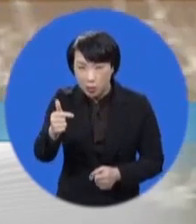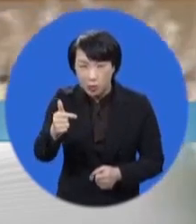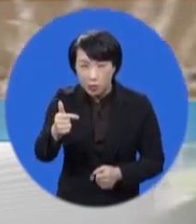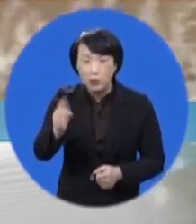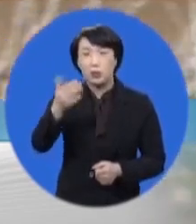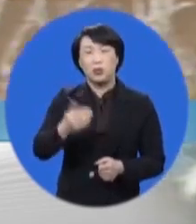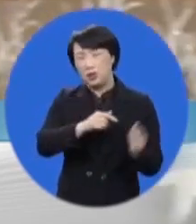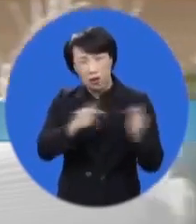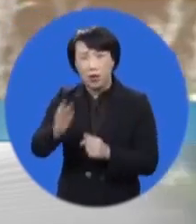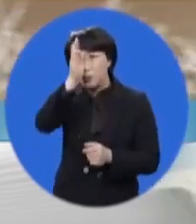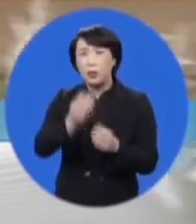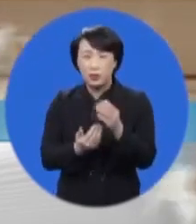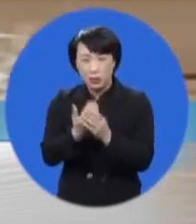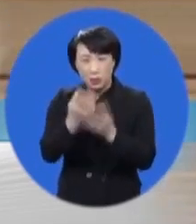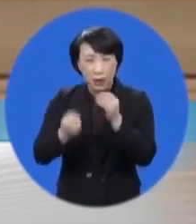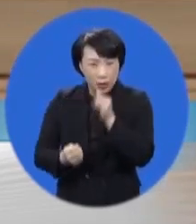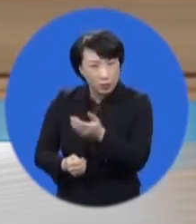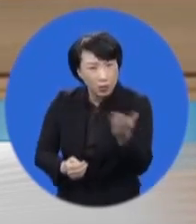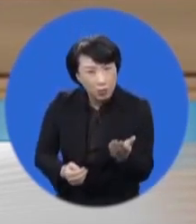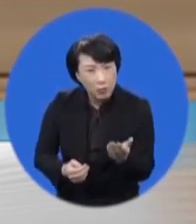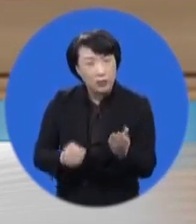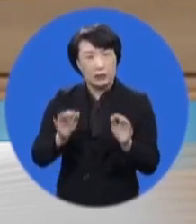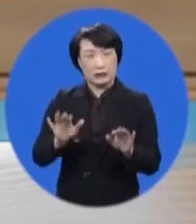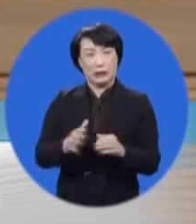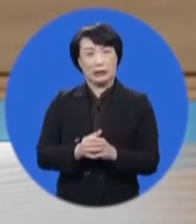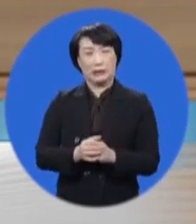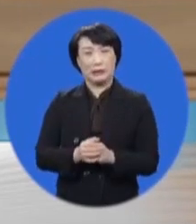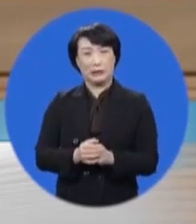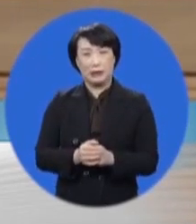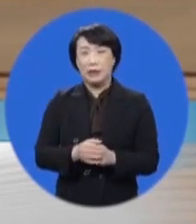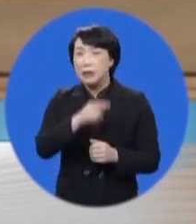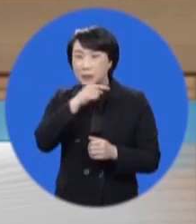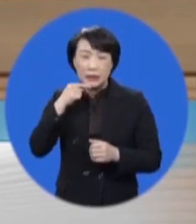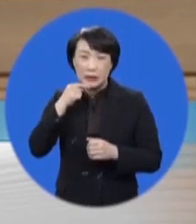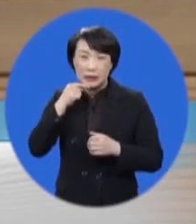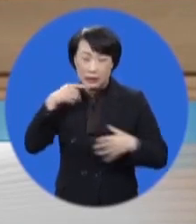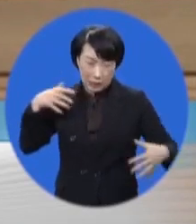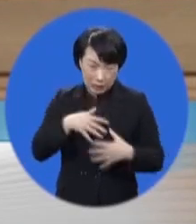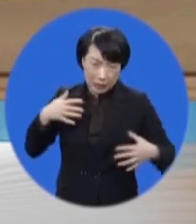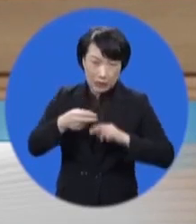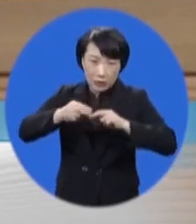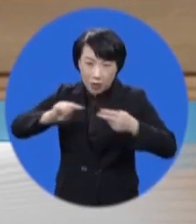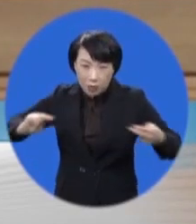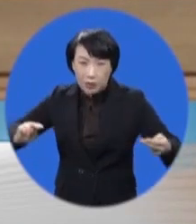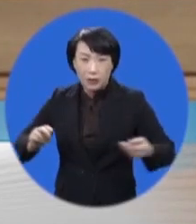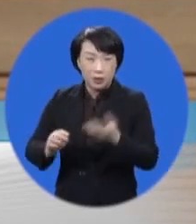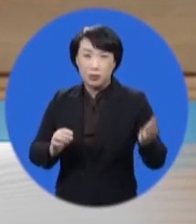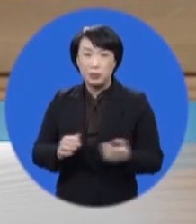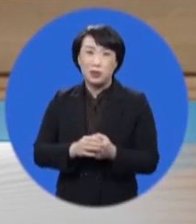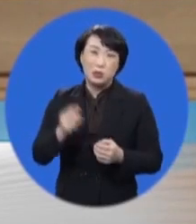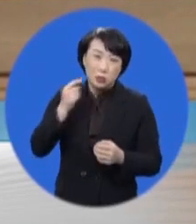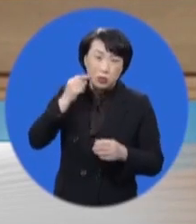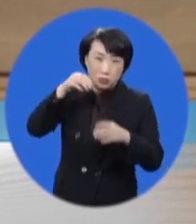많이 생기고 그리고 이 피를 운반하는 심줄 속에도